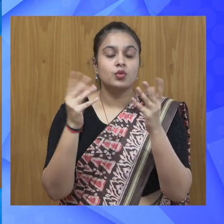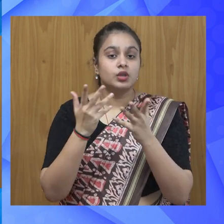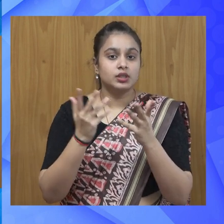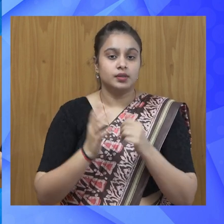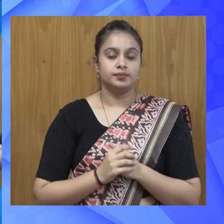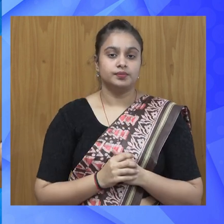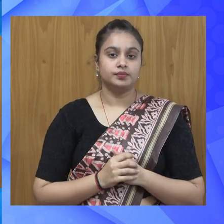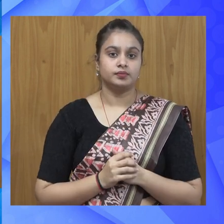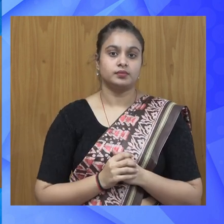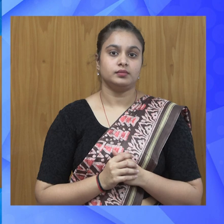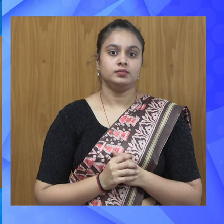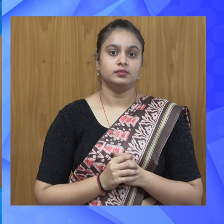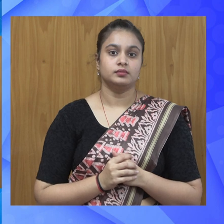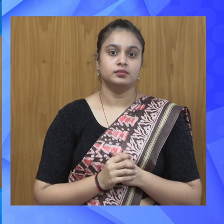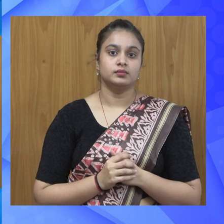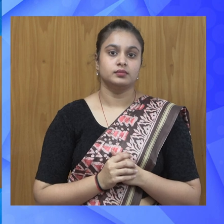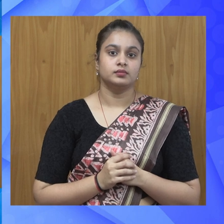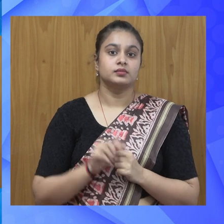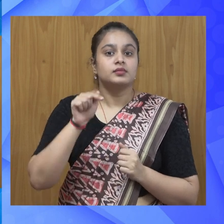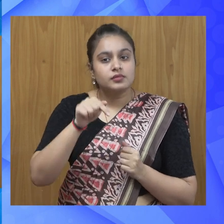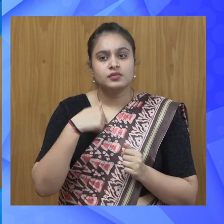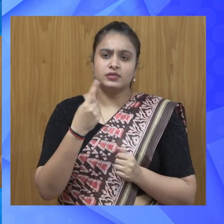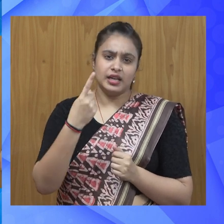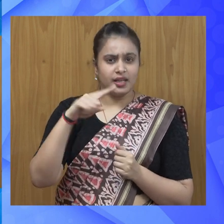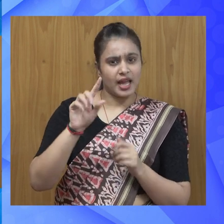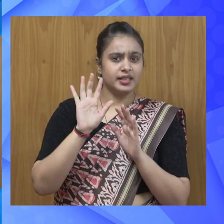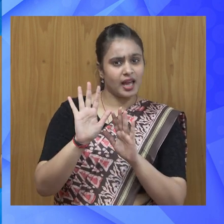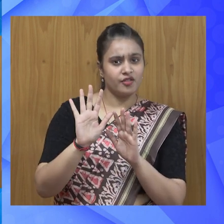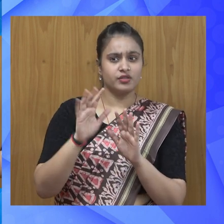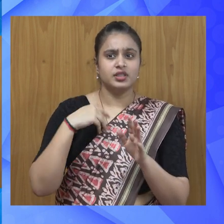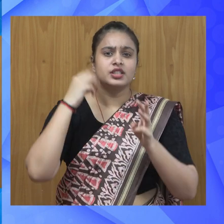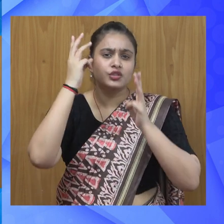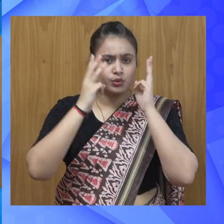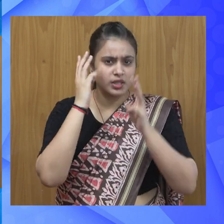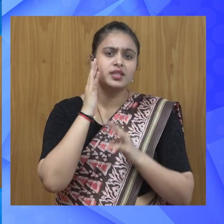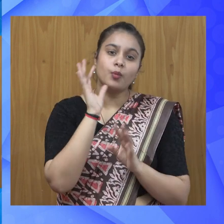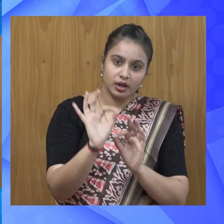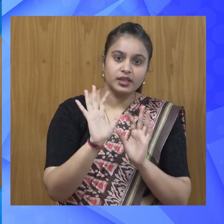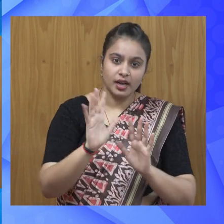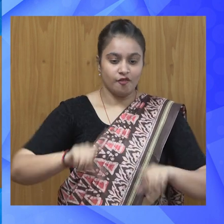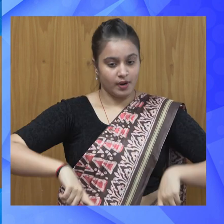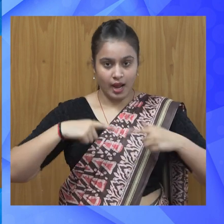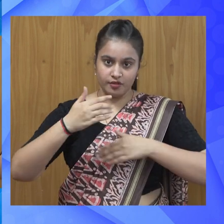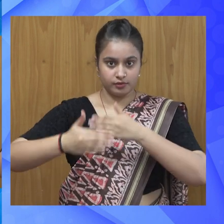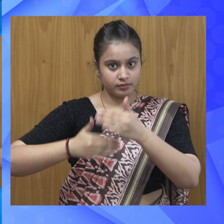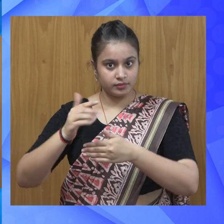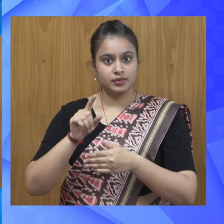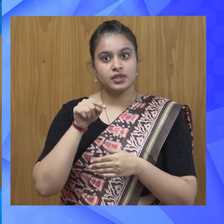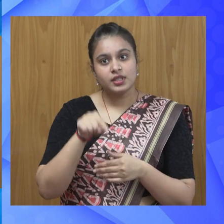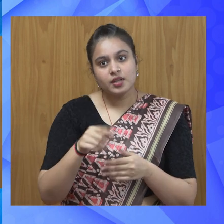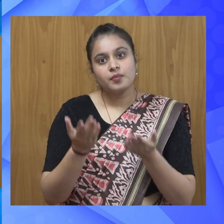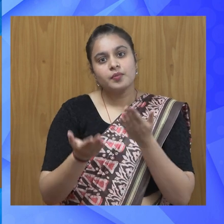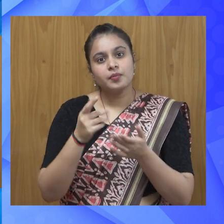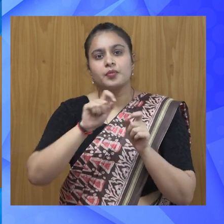फिर हमें तो ये एक तरह से सही भी होता है कि थोड़ा सा हमें स्ट्रेस जरूरी है जीवन को चलाने के लिए। अक्सर ये धारणा